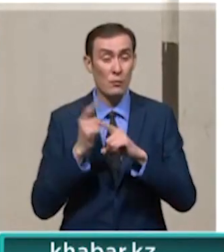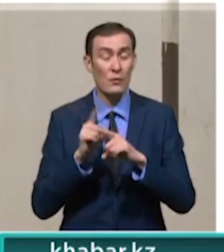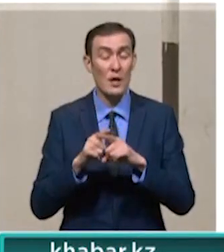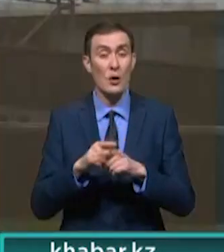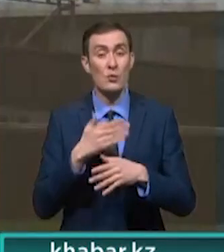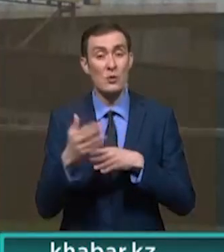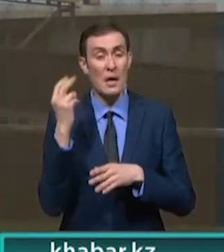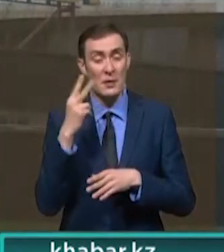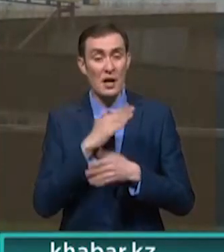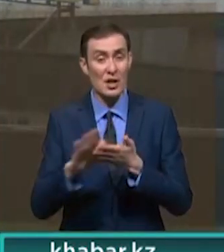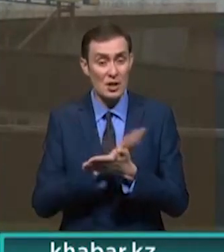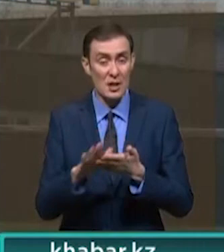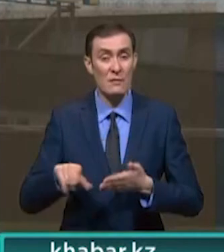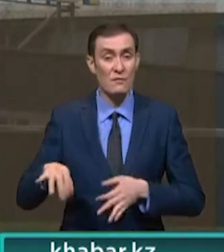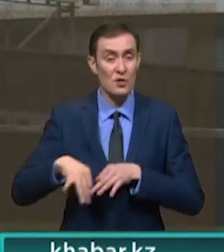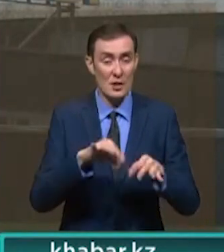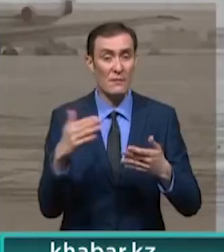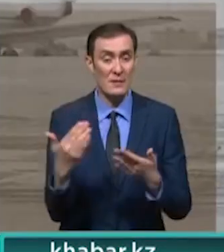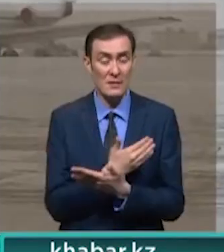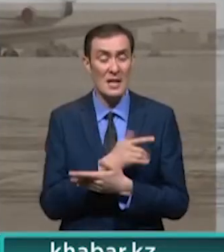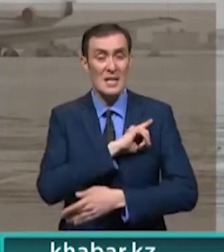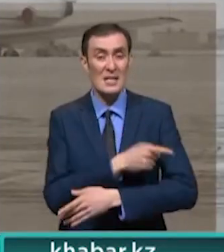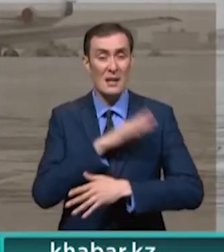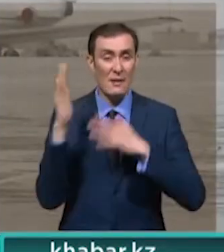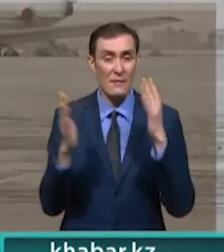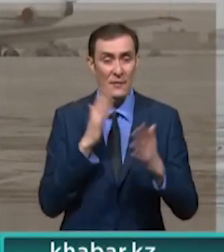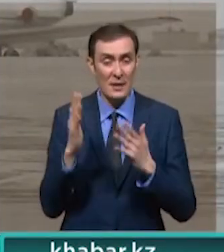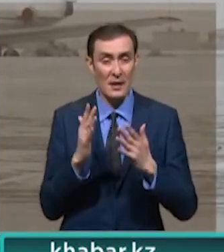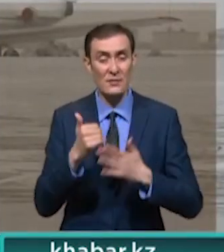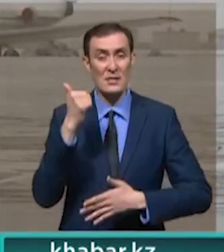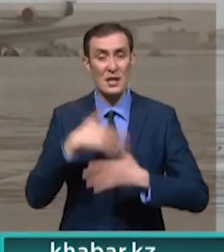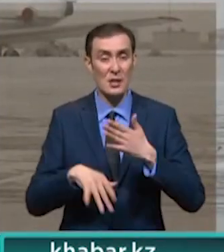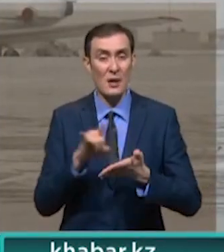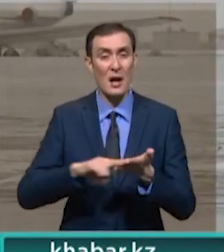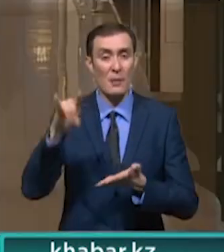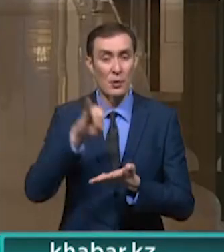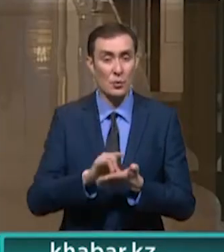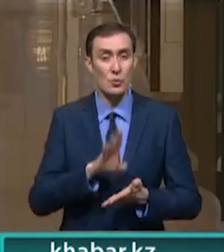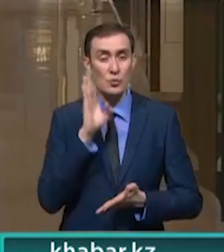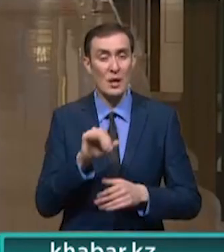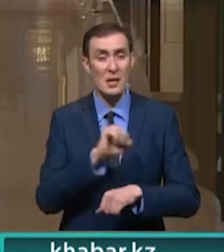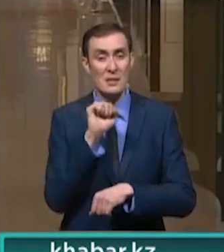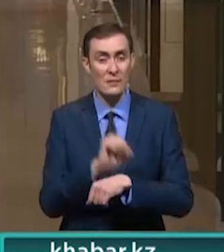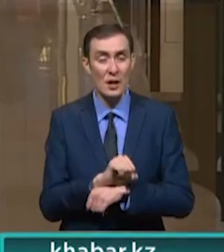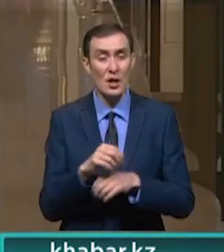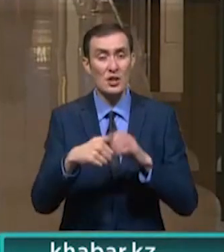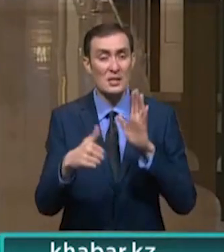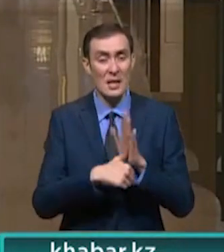дорогу расчистили и движение восстановили. Из-за сильного ветра и метели в столичном аэропорту с утра задержалось 16 рейсов.